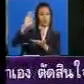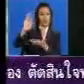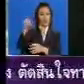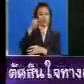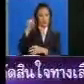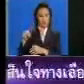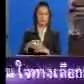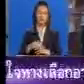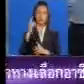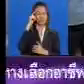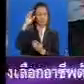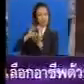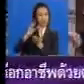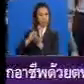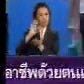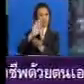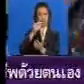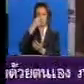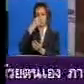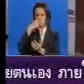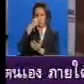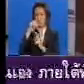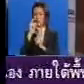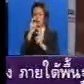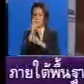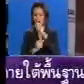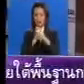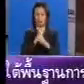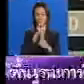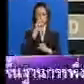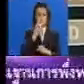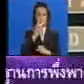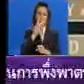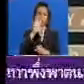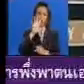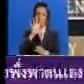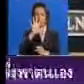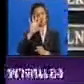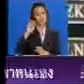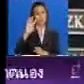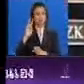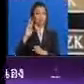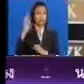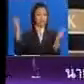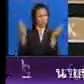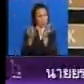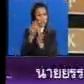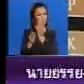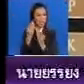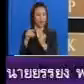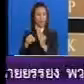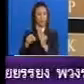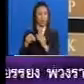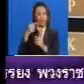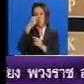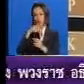ข้อมูลการระบาดของโรคซาร์สในเอเชียเมื่อปี2546มาเทียบเคียงระบุว่าการระบาดของไข้หวั